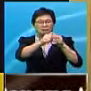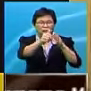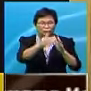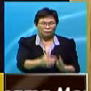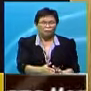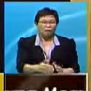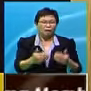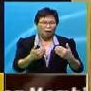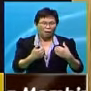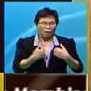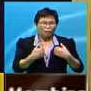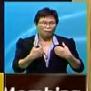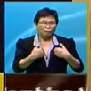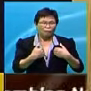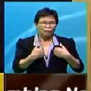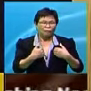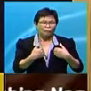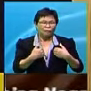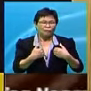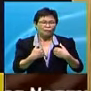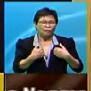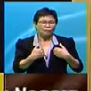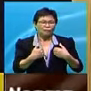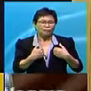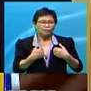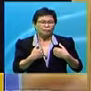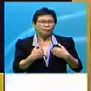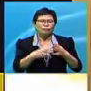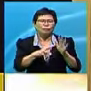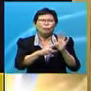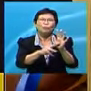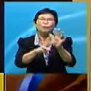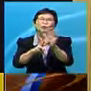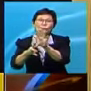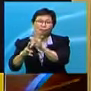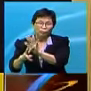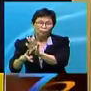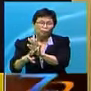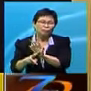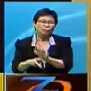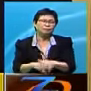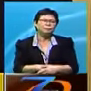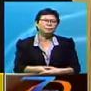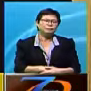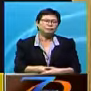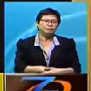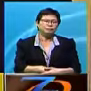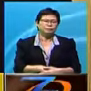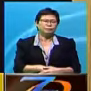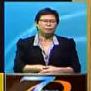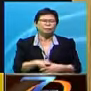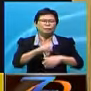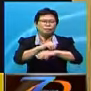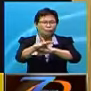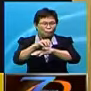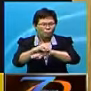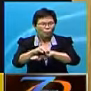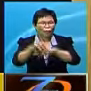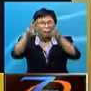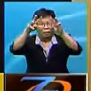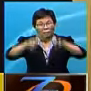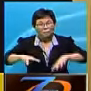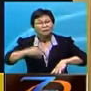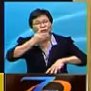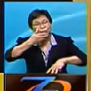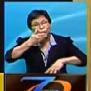interface sessions with representative of ASEAN Interparliamentary Assembly and representative of ASEAN Youth